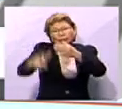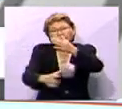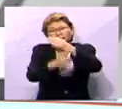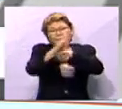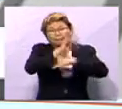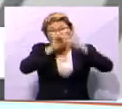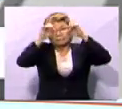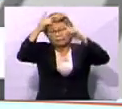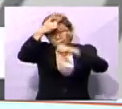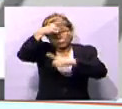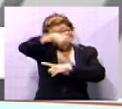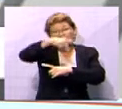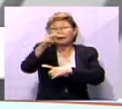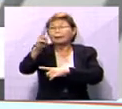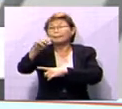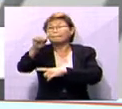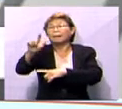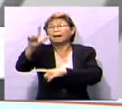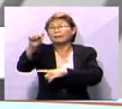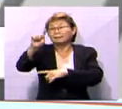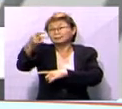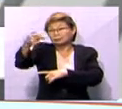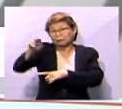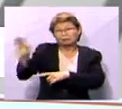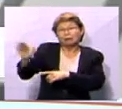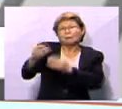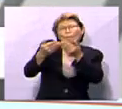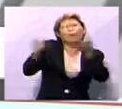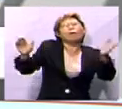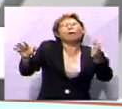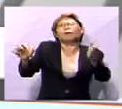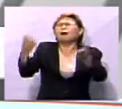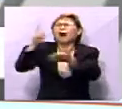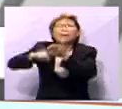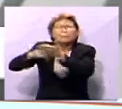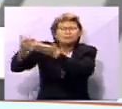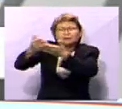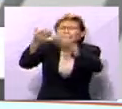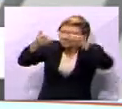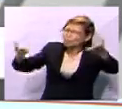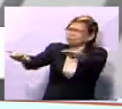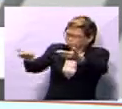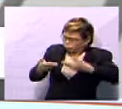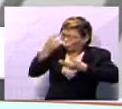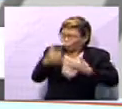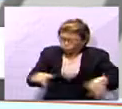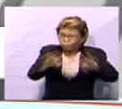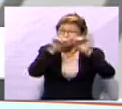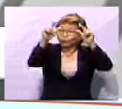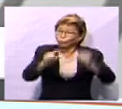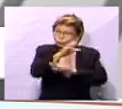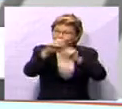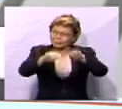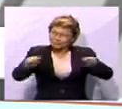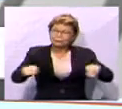Menteri Pendidikan Datuk P. Kamalanadan berkata pihaknya juga terbuka untuk menerima sebarang cadangan demi kepentingan guru dan